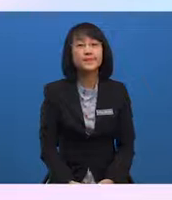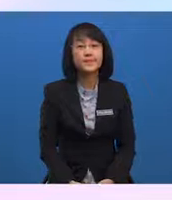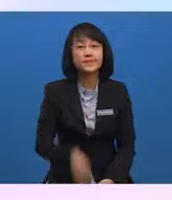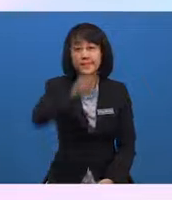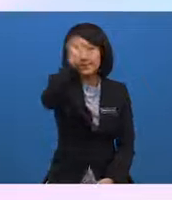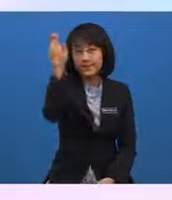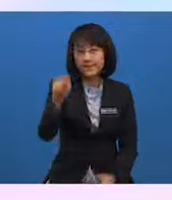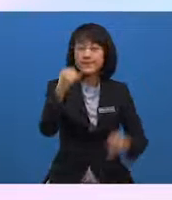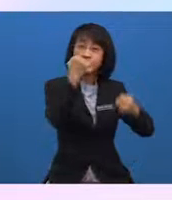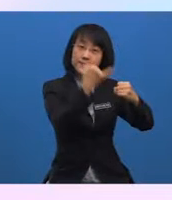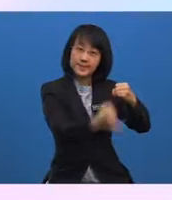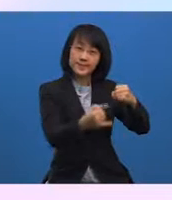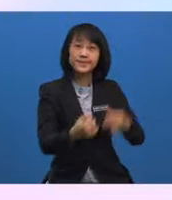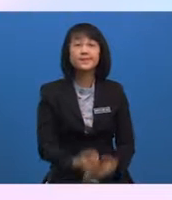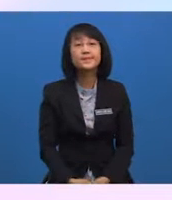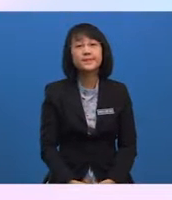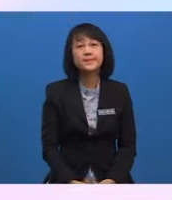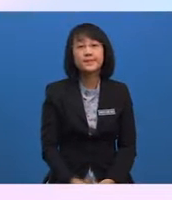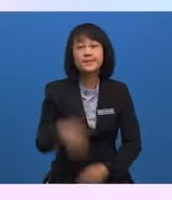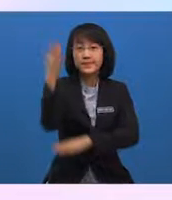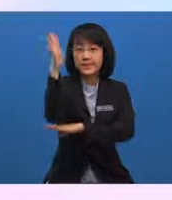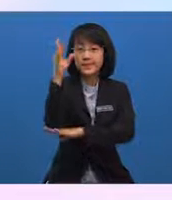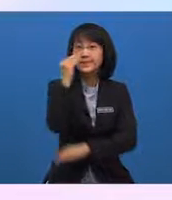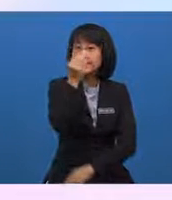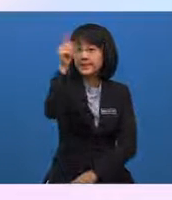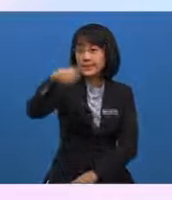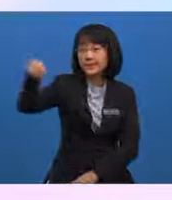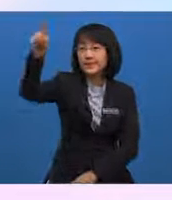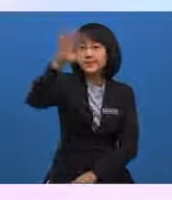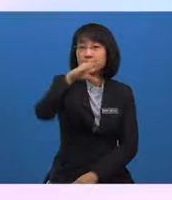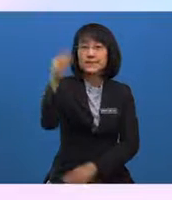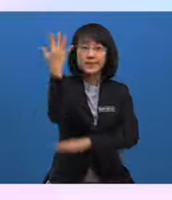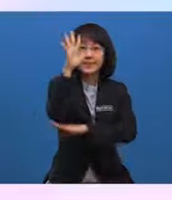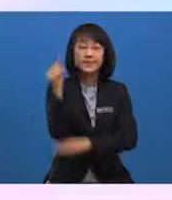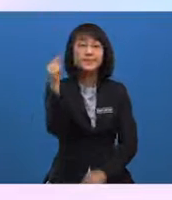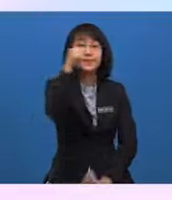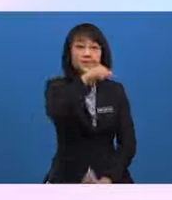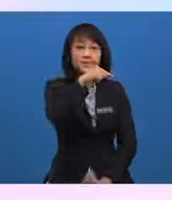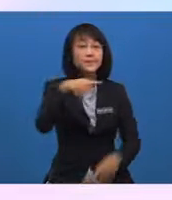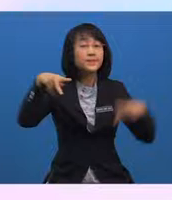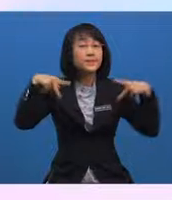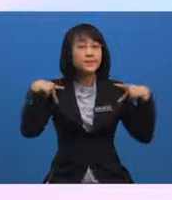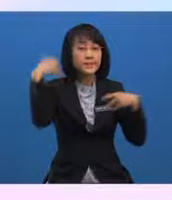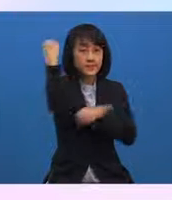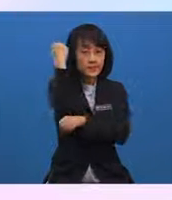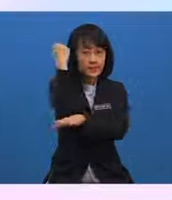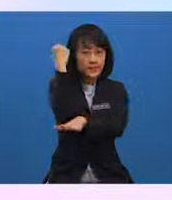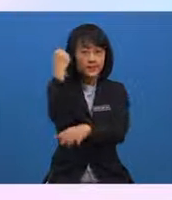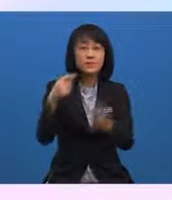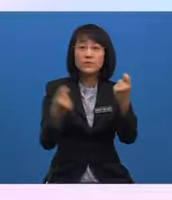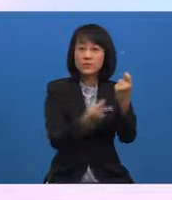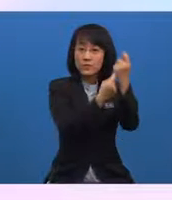Soalan terakhir, pokok bunga matahari dan pokok cili mempunyai akar